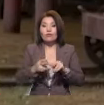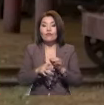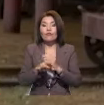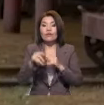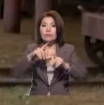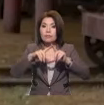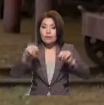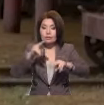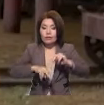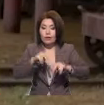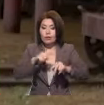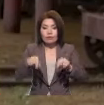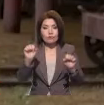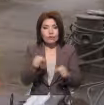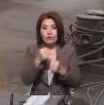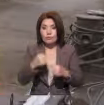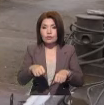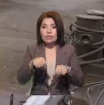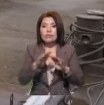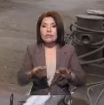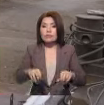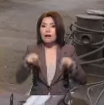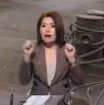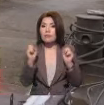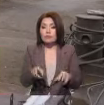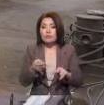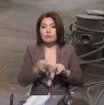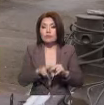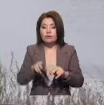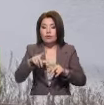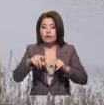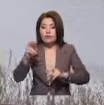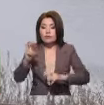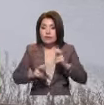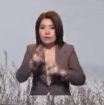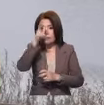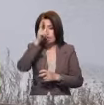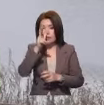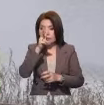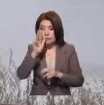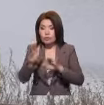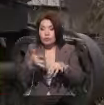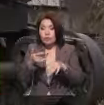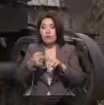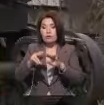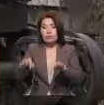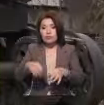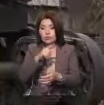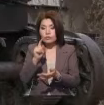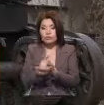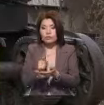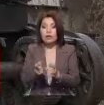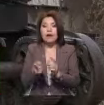мектеп салу мүмкін емес, оқушыларға қауіпті. Әкімдік зауыт орналасқан жерді 3 айдың ішінде босатуын талап еткен. Айтуларынша, орнына мектеп